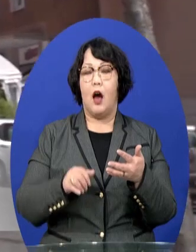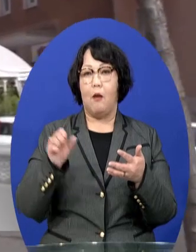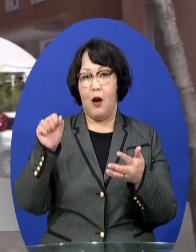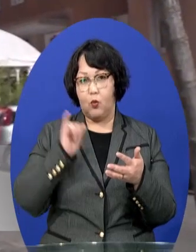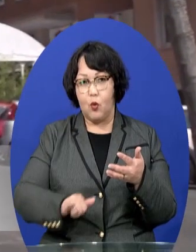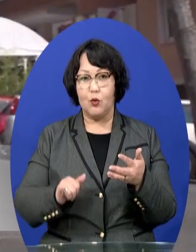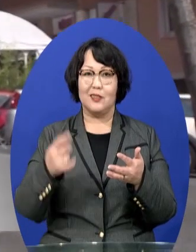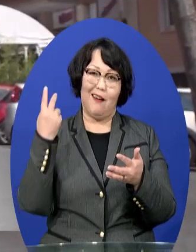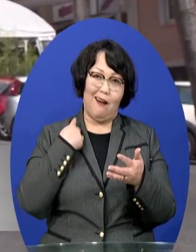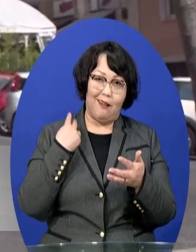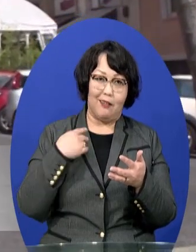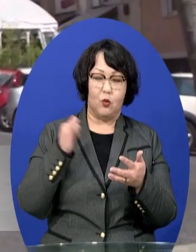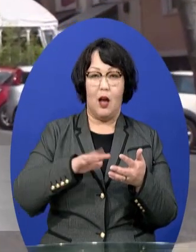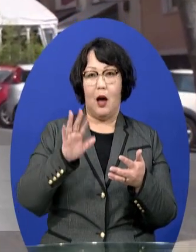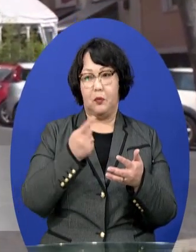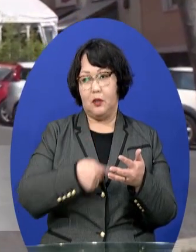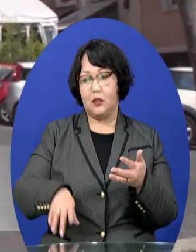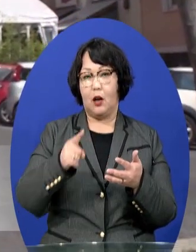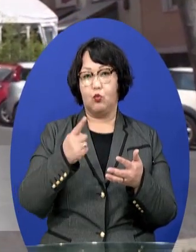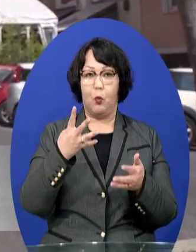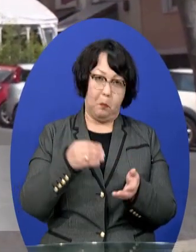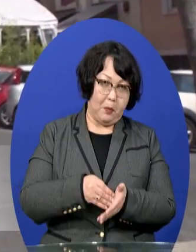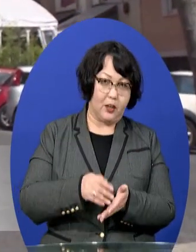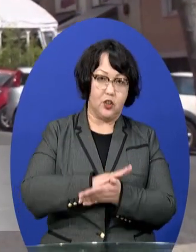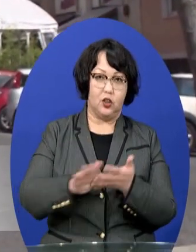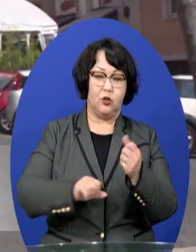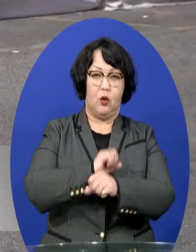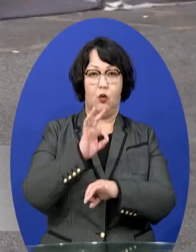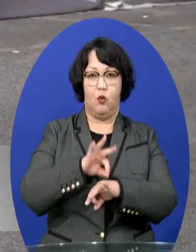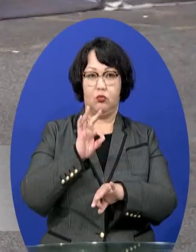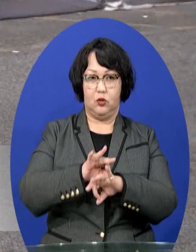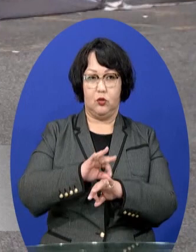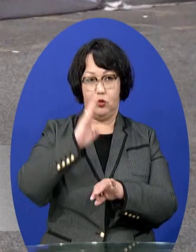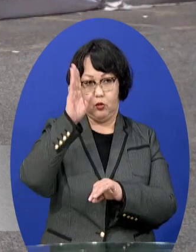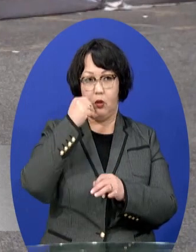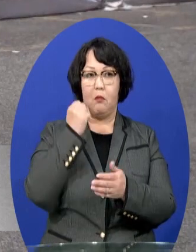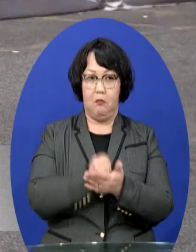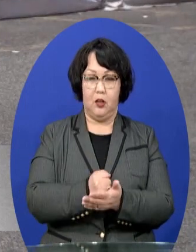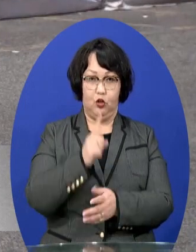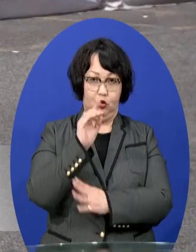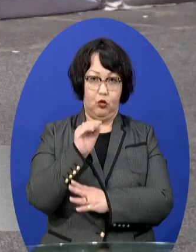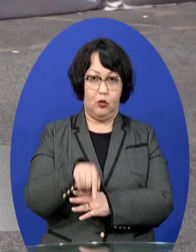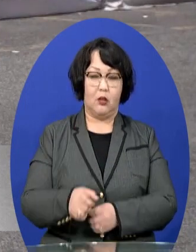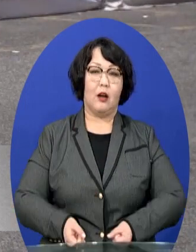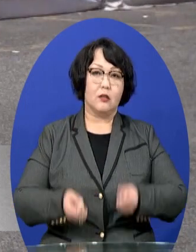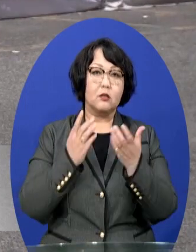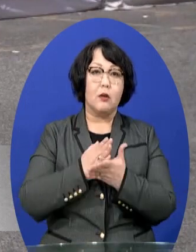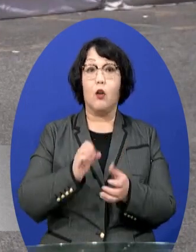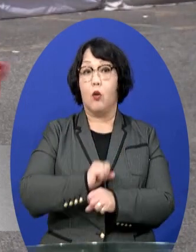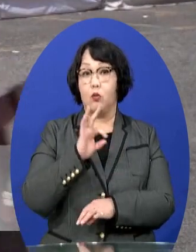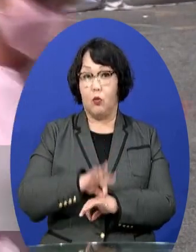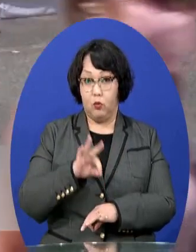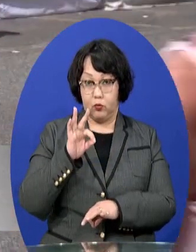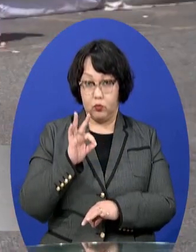болон Их Британд 11-14,000 шин тохиолдол зөвхөн нэгэн өдрийн дотор илэрсэн байна. Тэгвэл